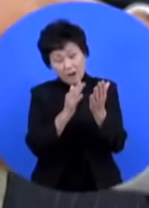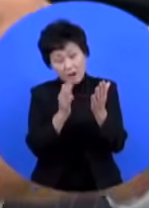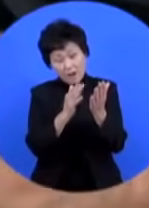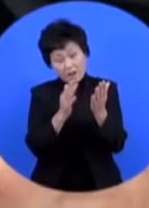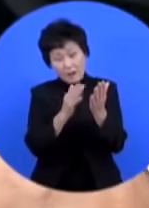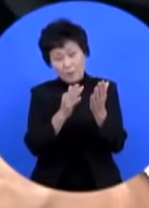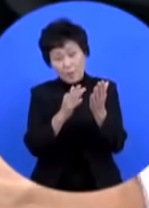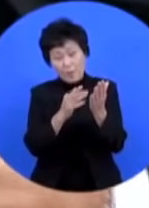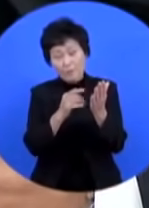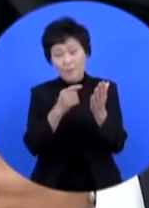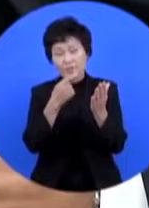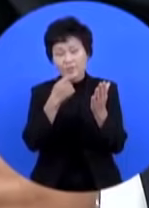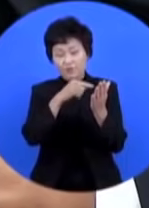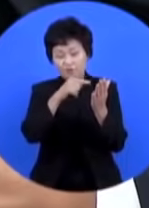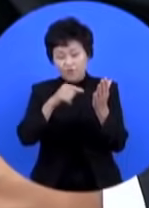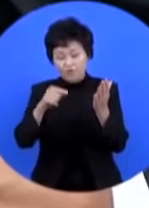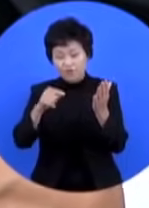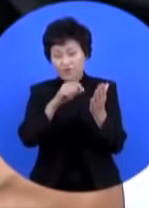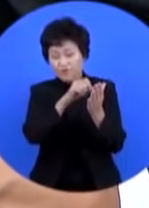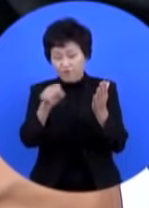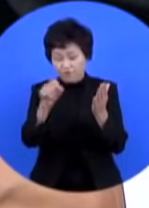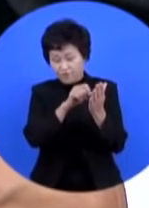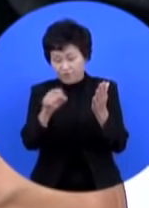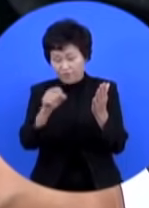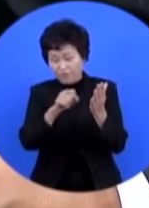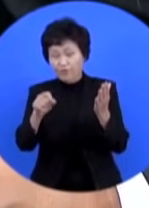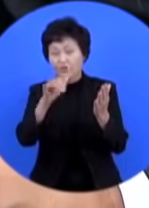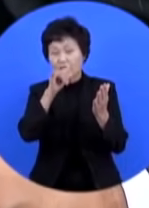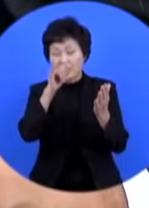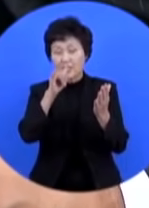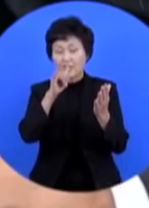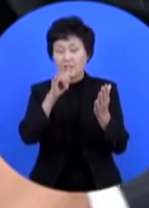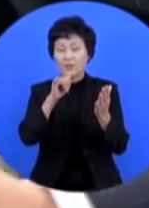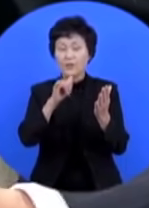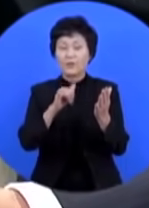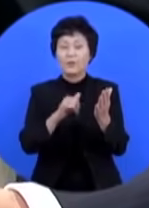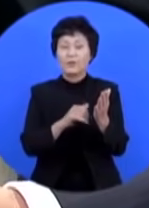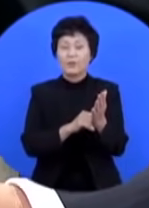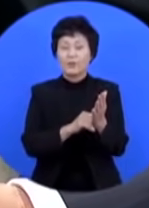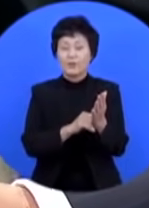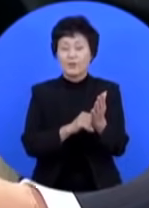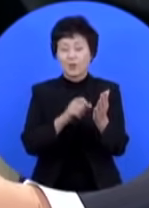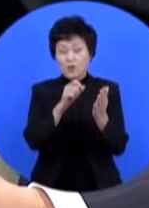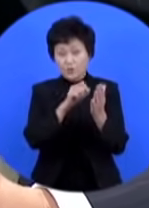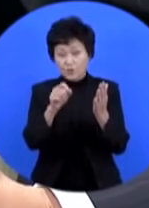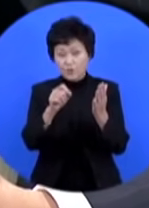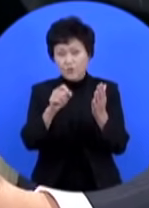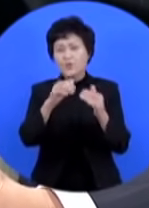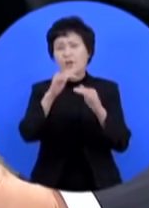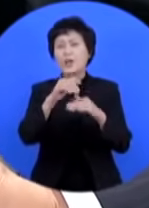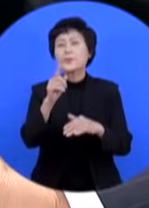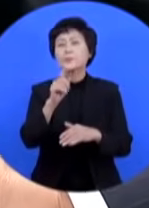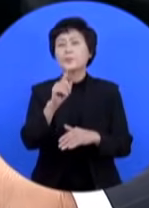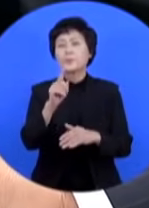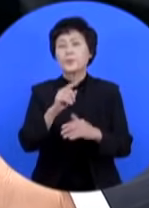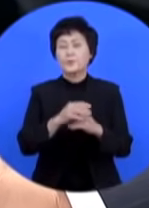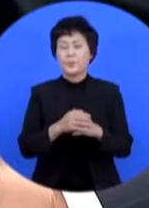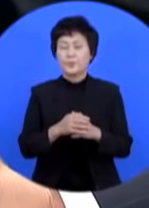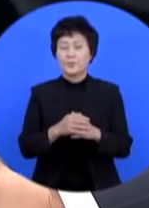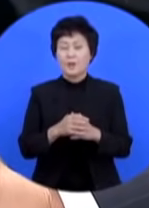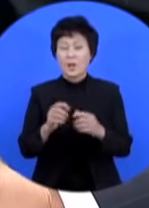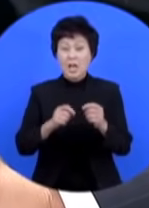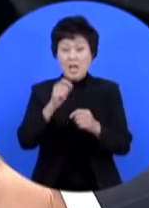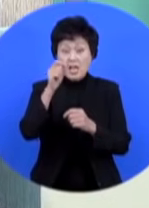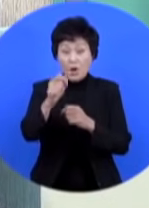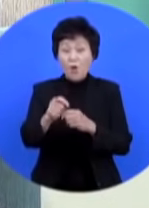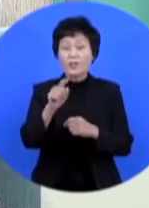자 이게 478쪽에 있는 내용인데 줄을 쳐놨어요. 뭐라고 되어 있냐면 영원한